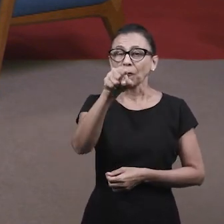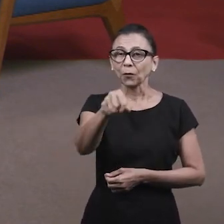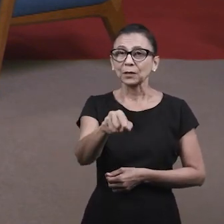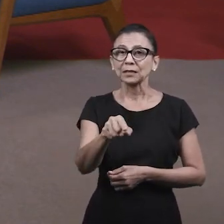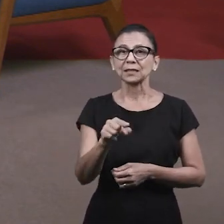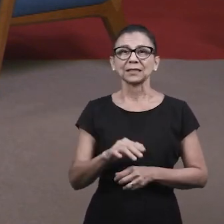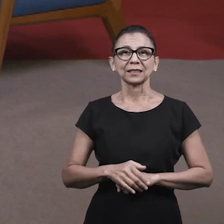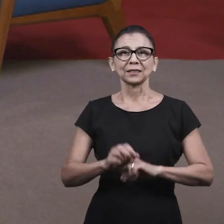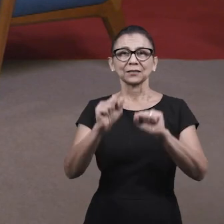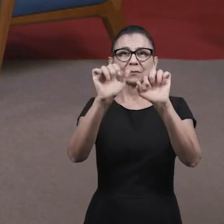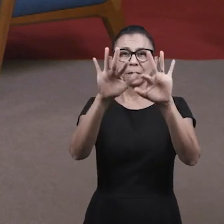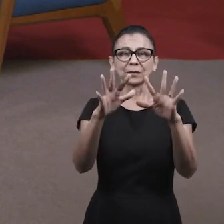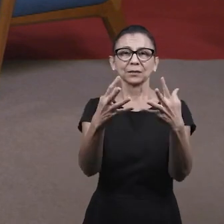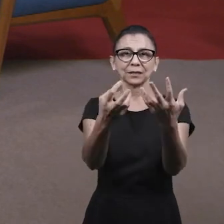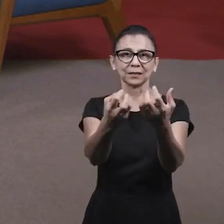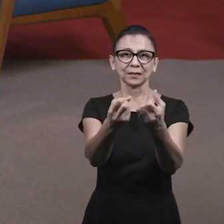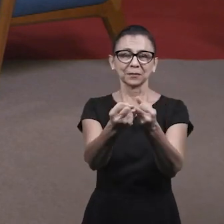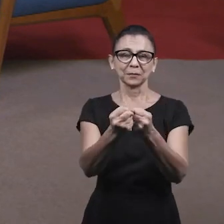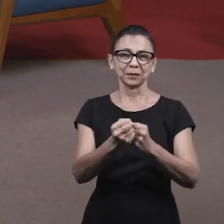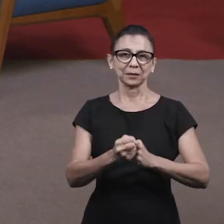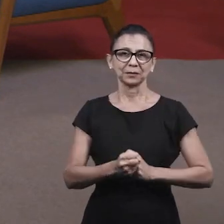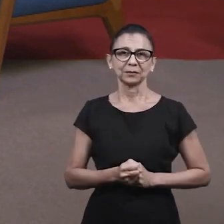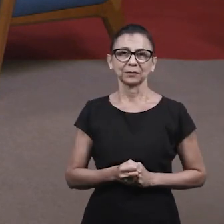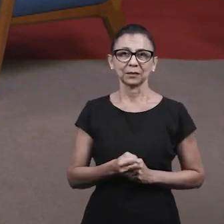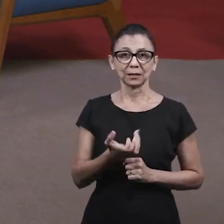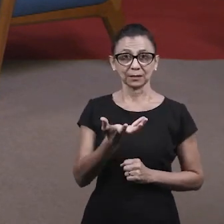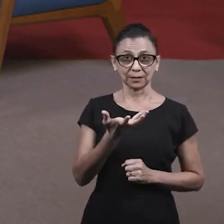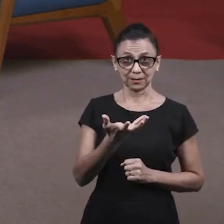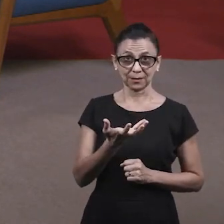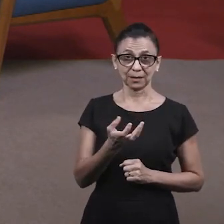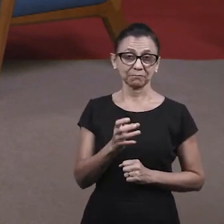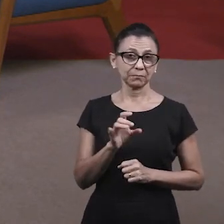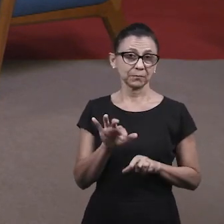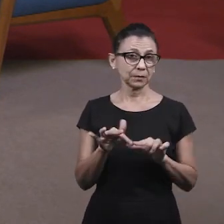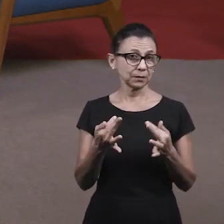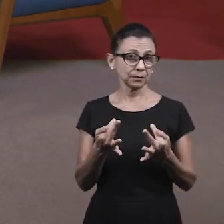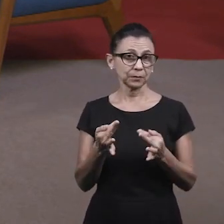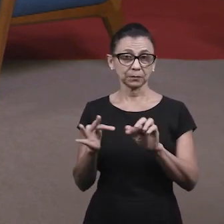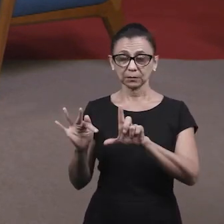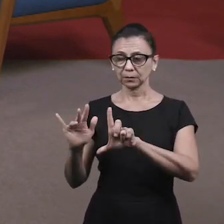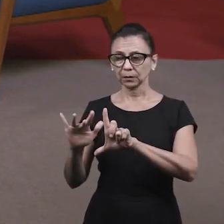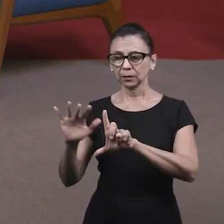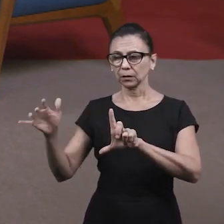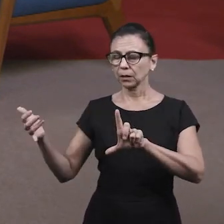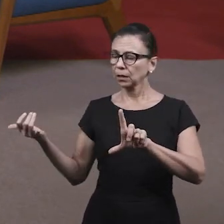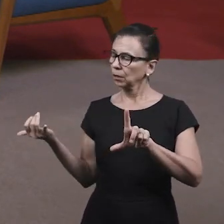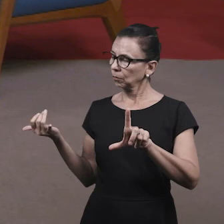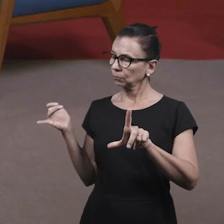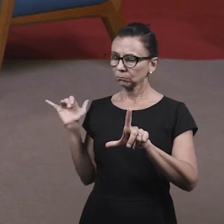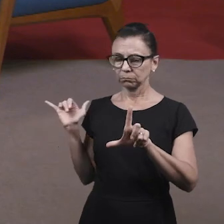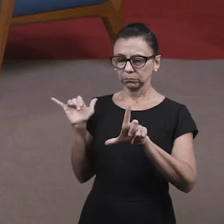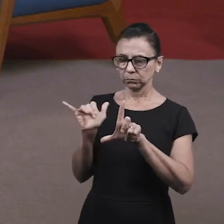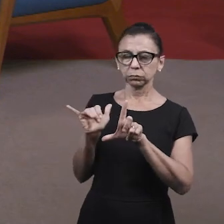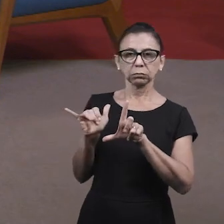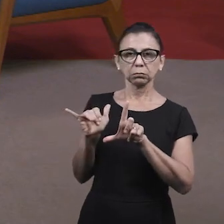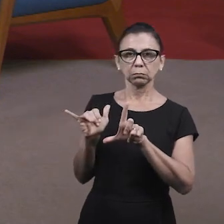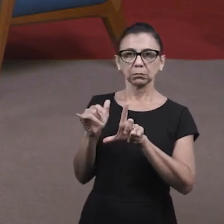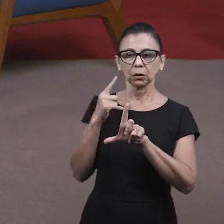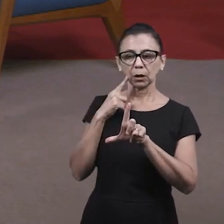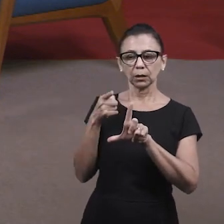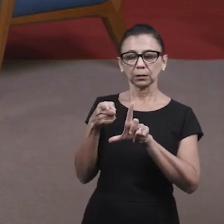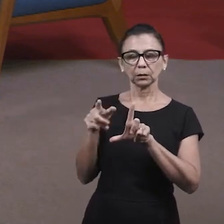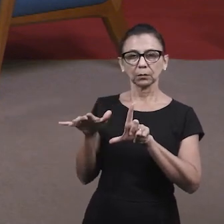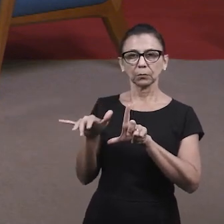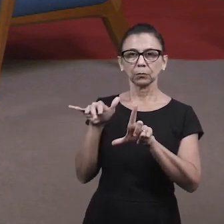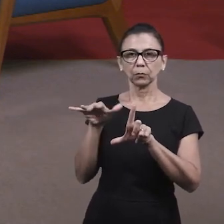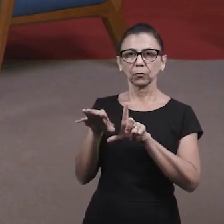une parole de la part du Seigneur Dieu. Si vous souhaitez, il suffit de pointer l'appareil photo de votre smartphone